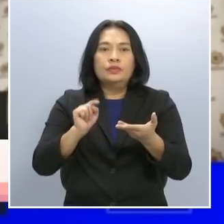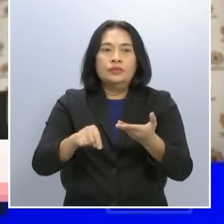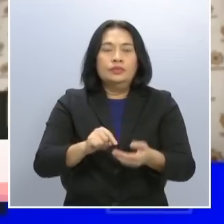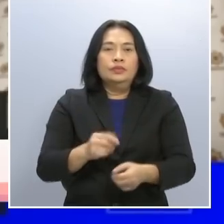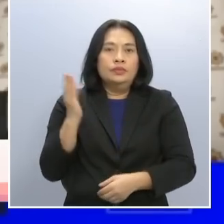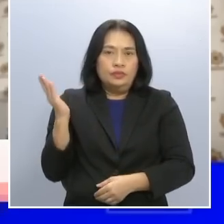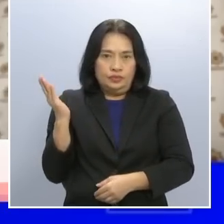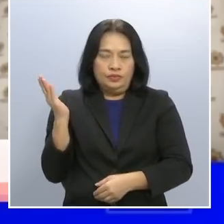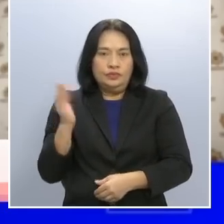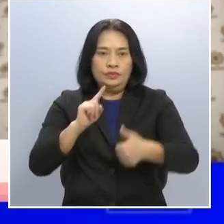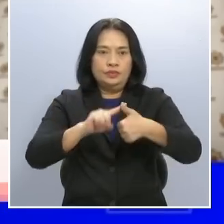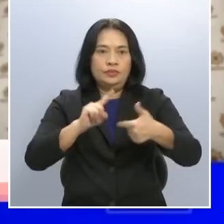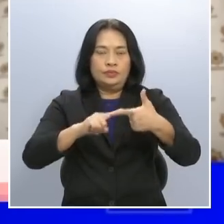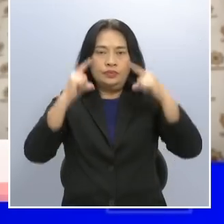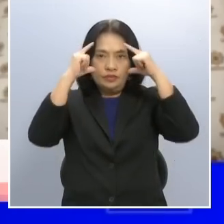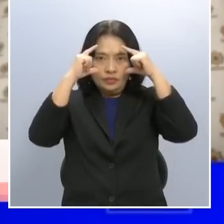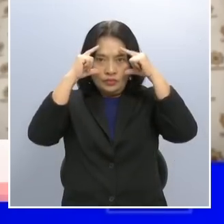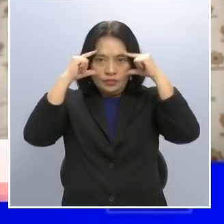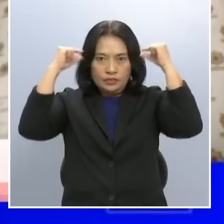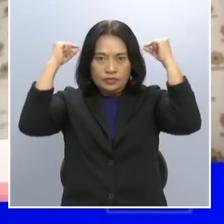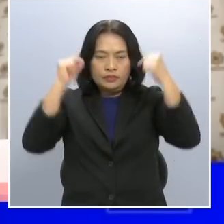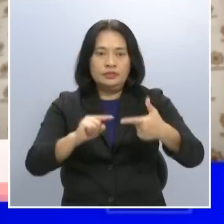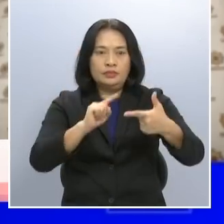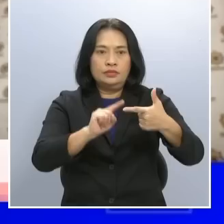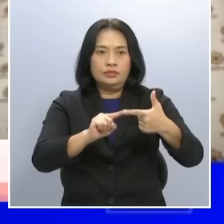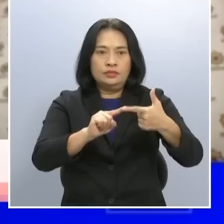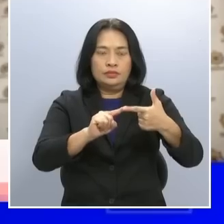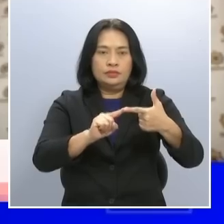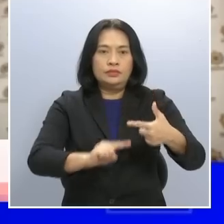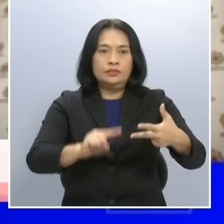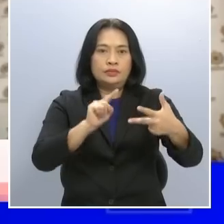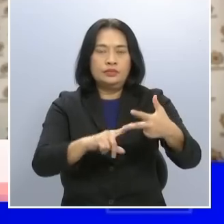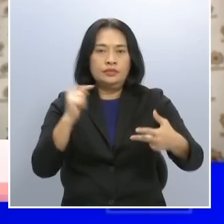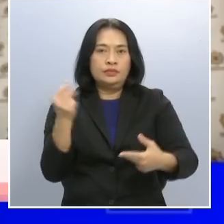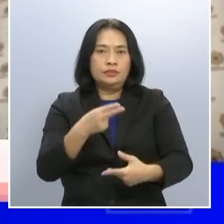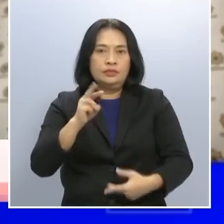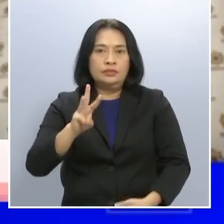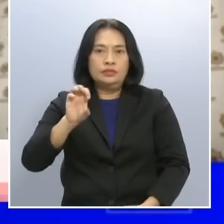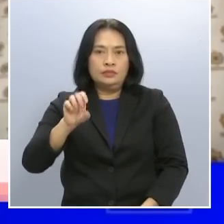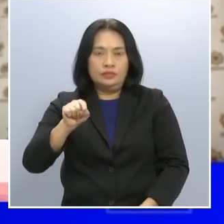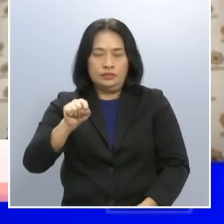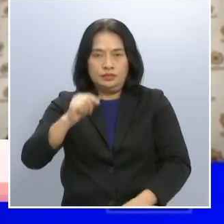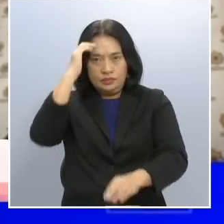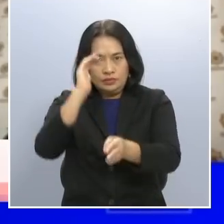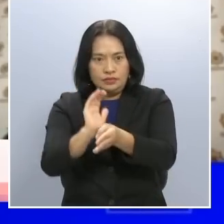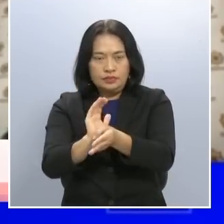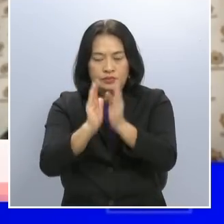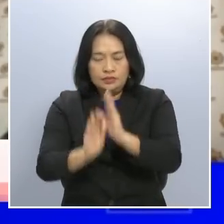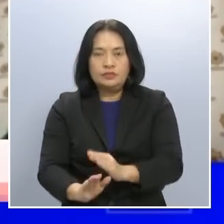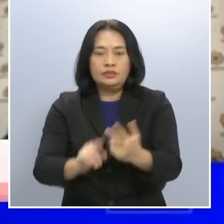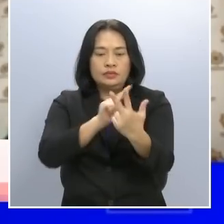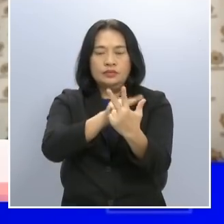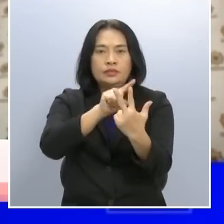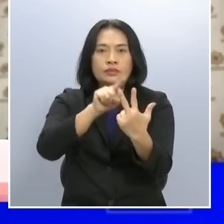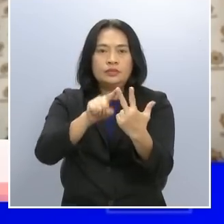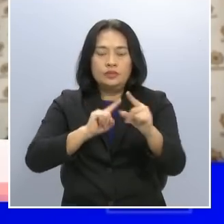น่านมีคุณหญิงสุดารัตน์นะฮะแล้วก็มีทางพันตำรวจเอกทวีสอดส่องนะครับคือทั้ง3ท่านเนี่ยมีการพูดคุยกันแบบนี้คุณผู้ชมครับตาม